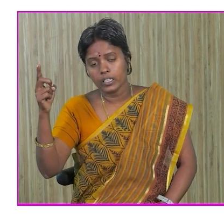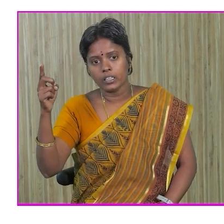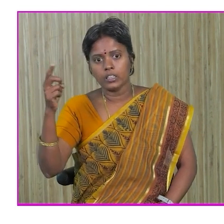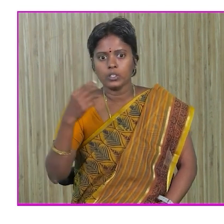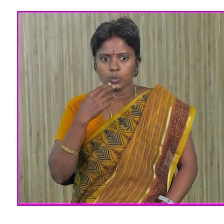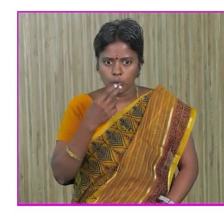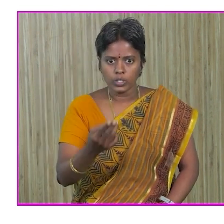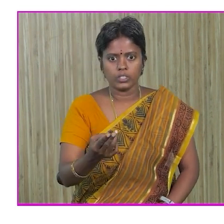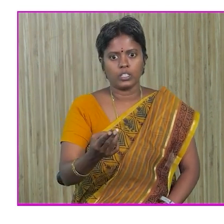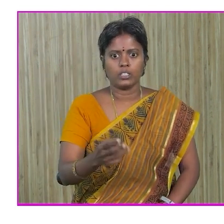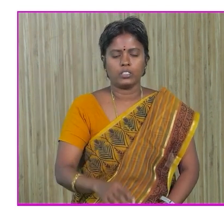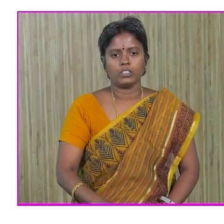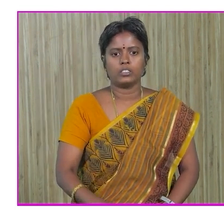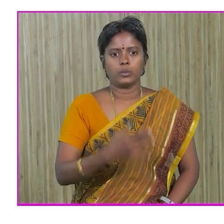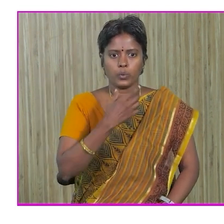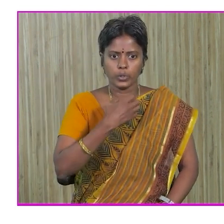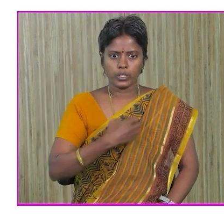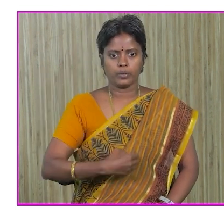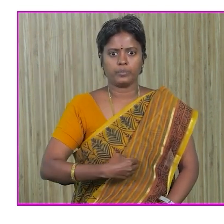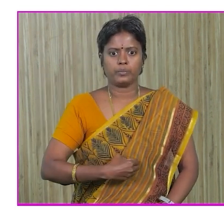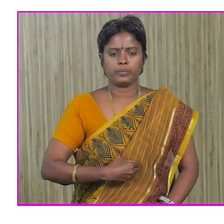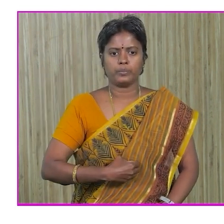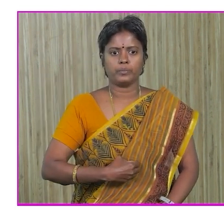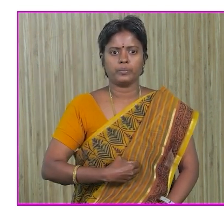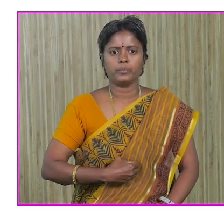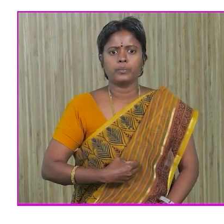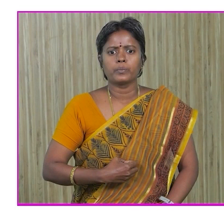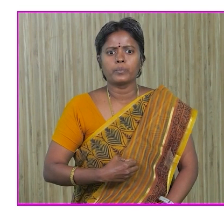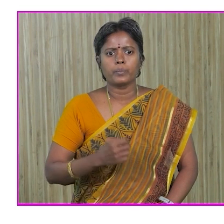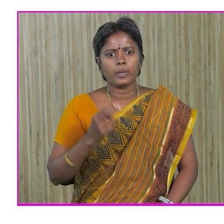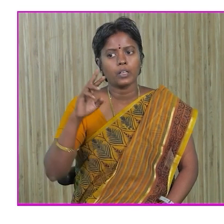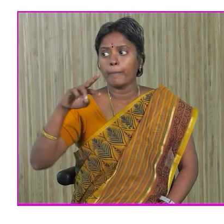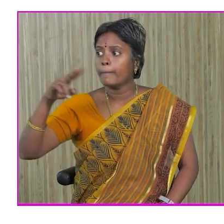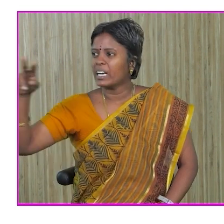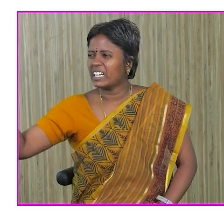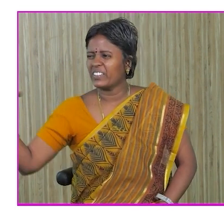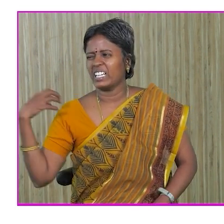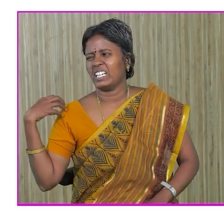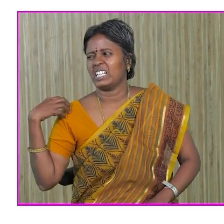என்றால் ஒழுக்கம். பாடு என்றால் மற்றவர்களின் துன்பத்தை கண்டு நடக்கக்கூடிய